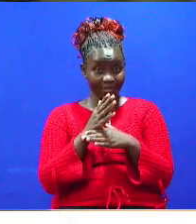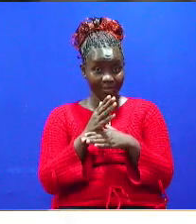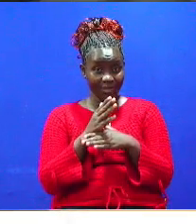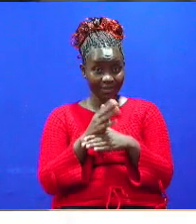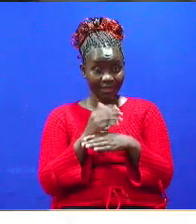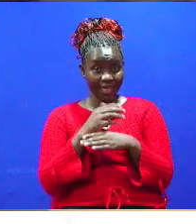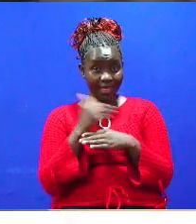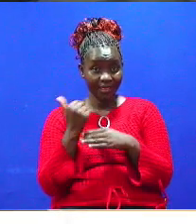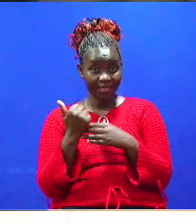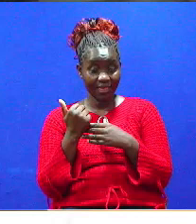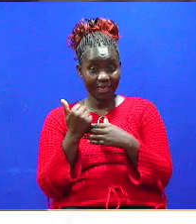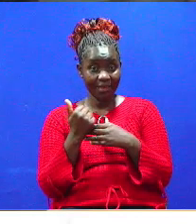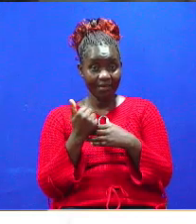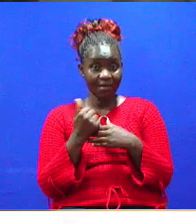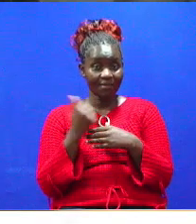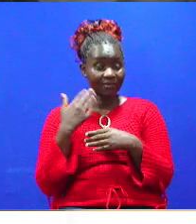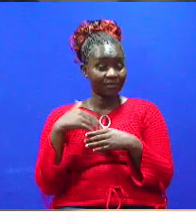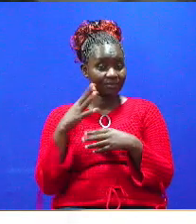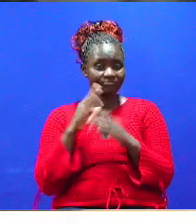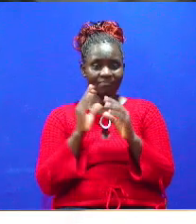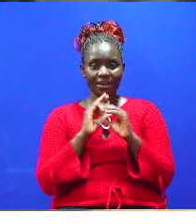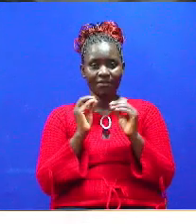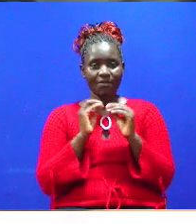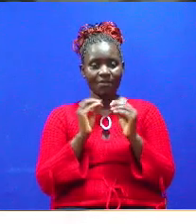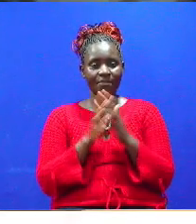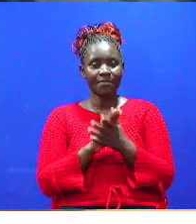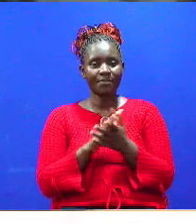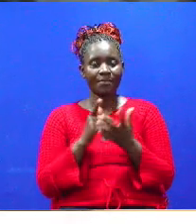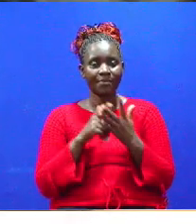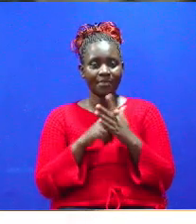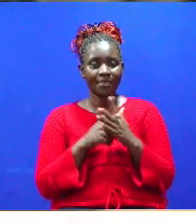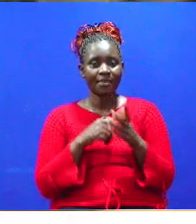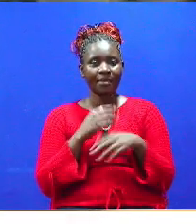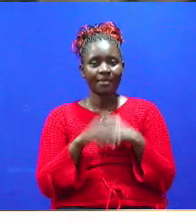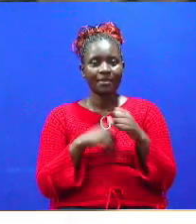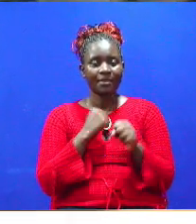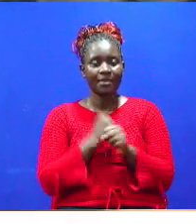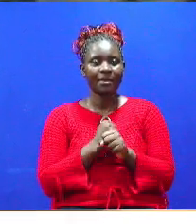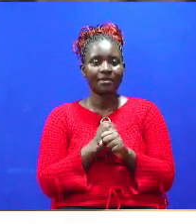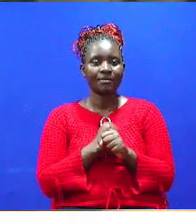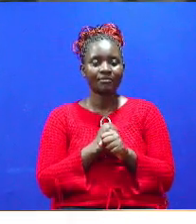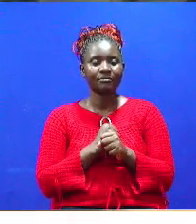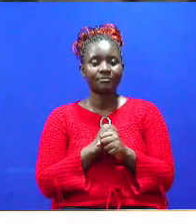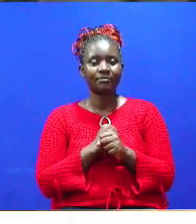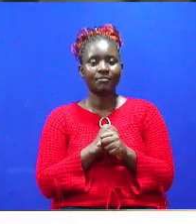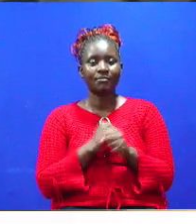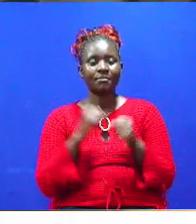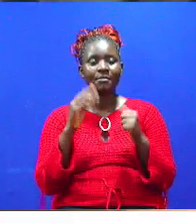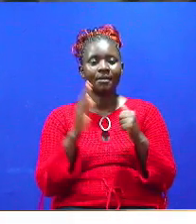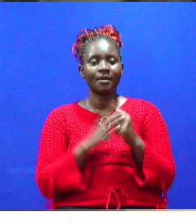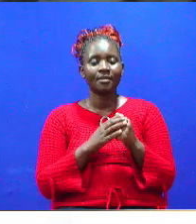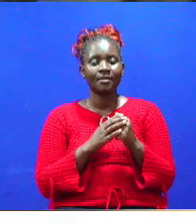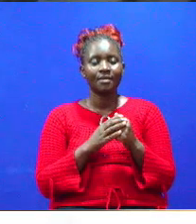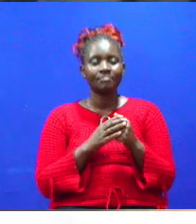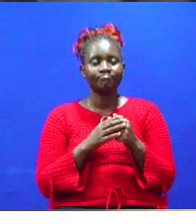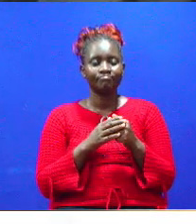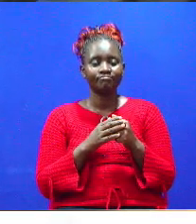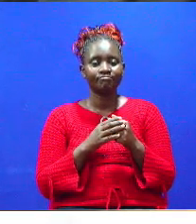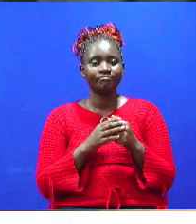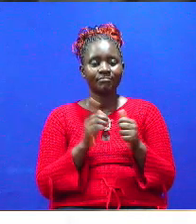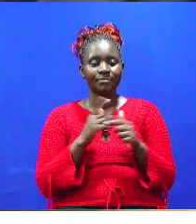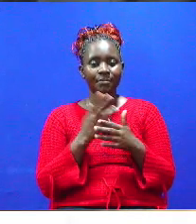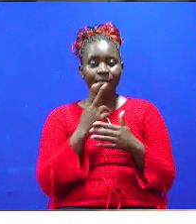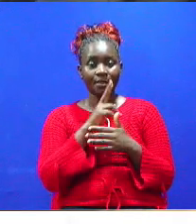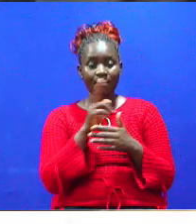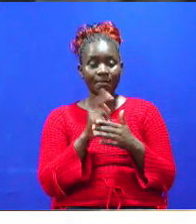tadi na biach ebia motion ebinde bino abire ko 2019 gocha so bana tore